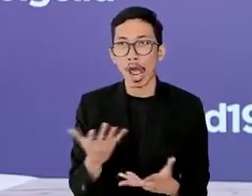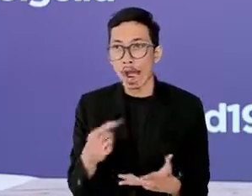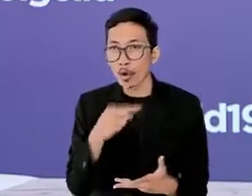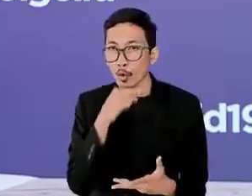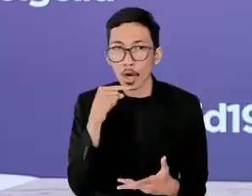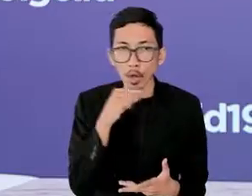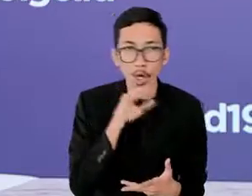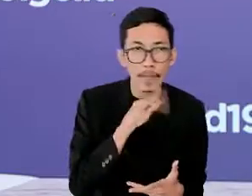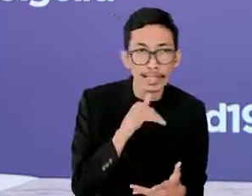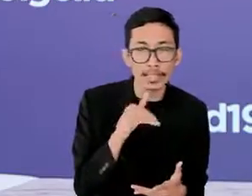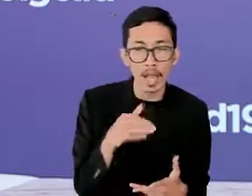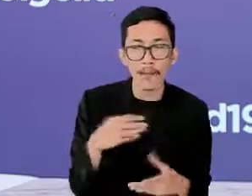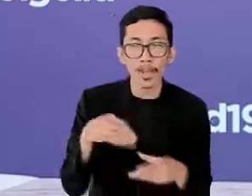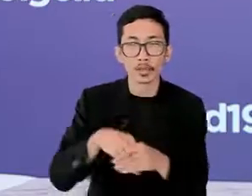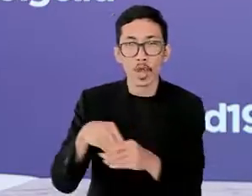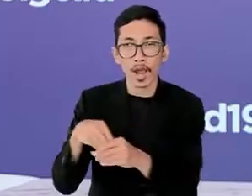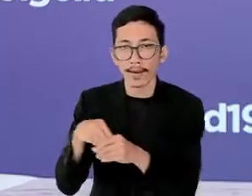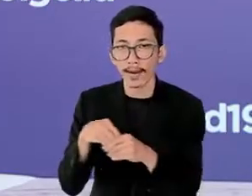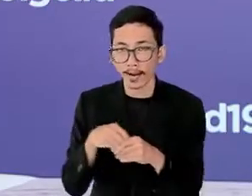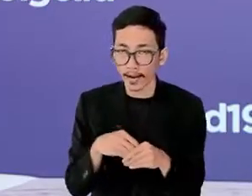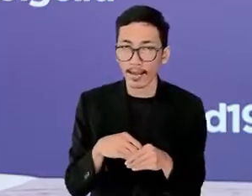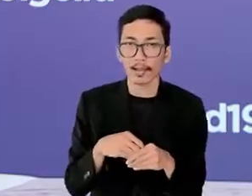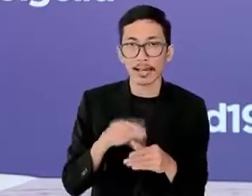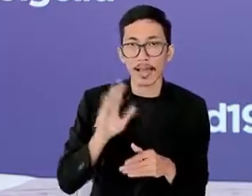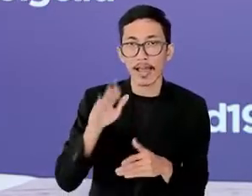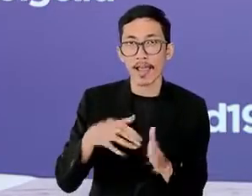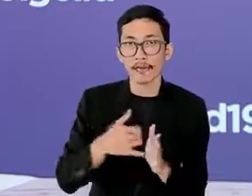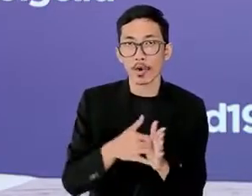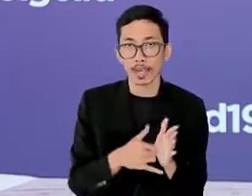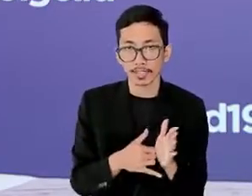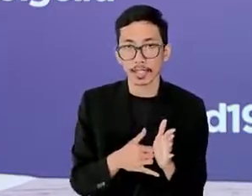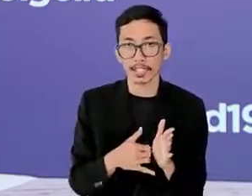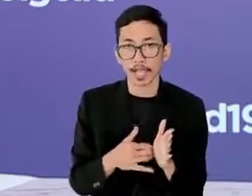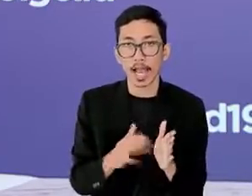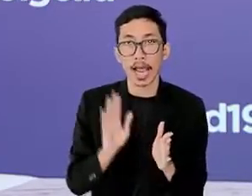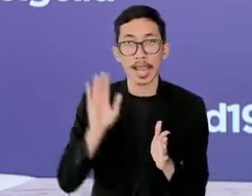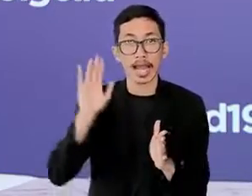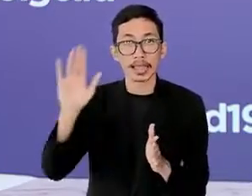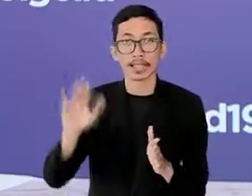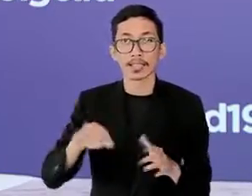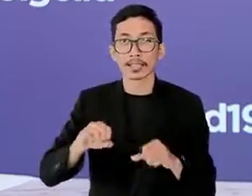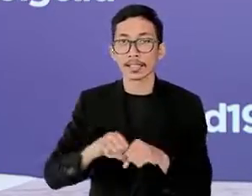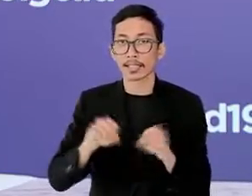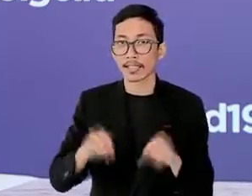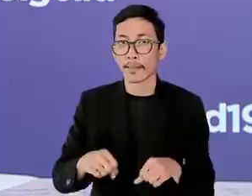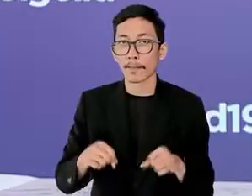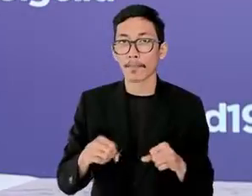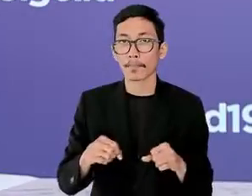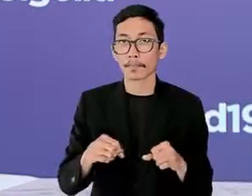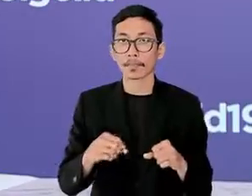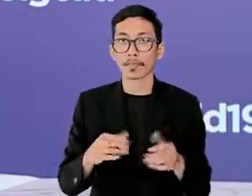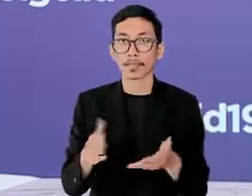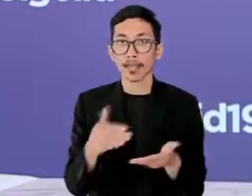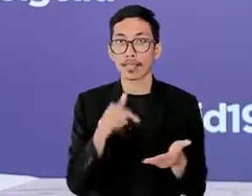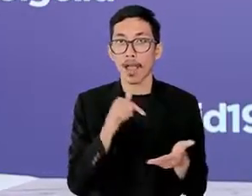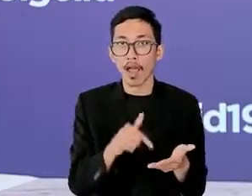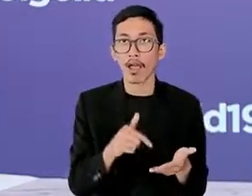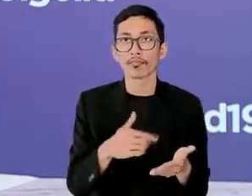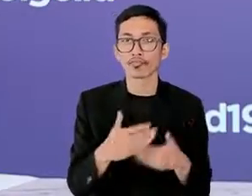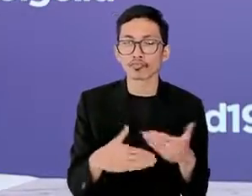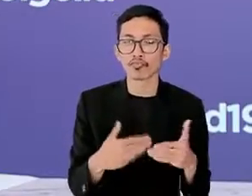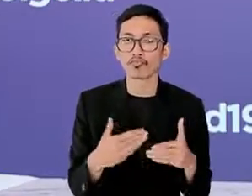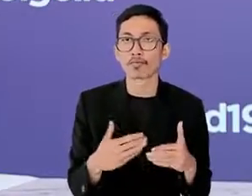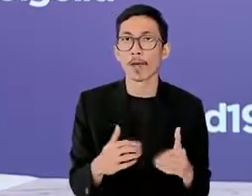masukkan dan akan dievaluasi Sehingga nantinya sistem digital ini dapat berkembang menjadi lebih aman dan lebih baik